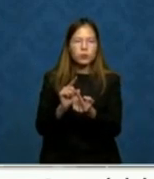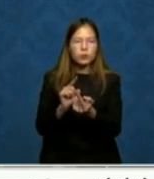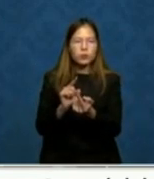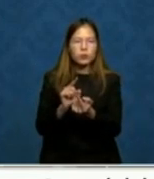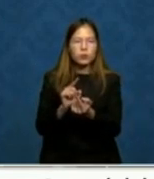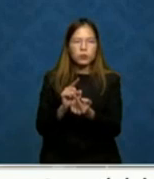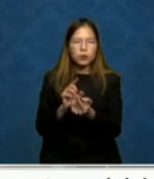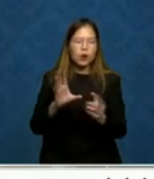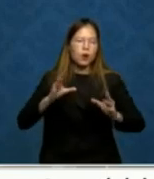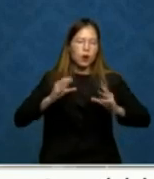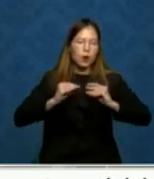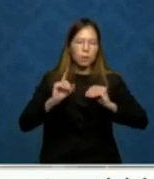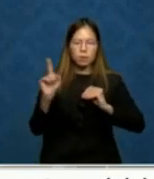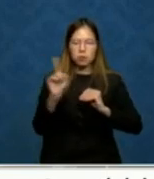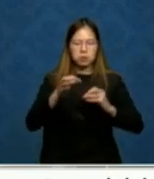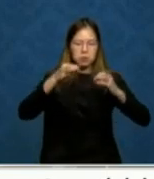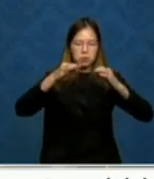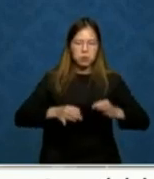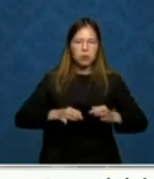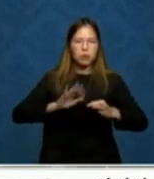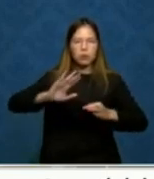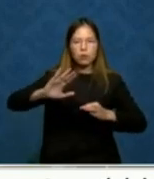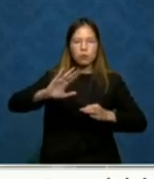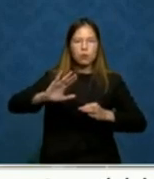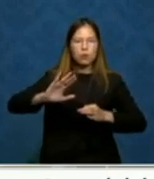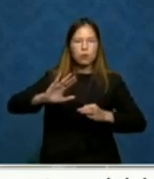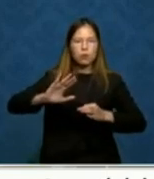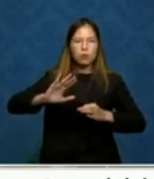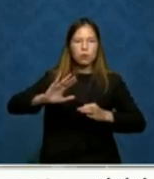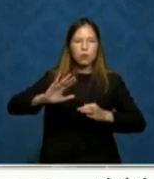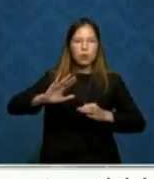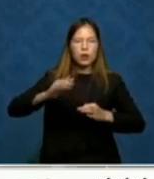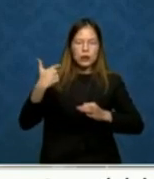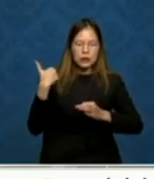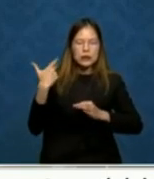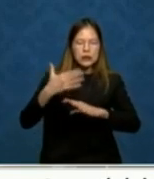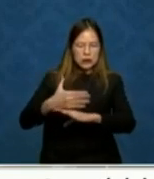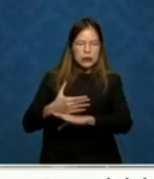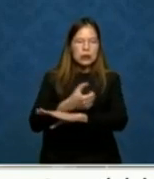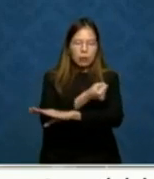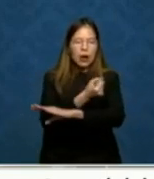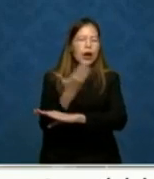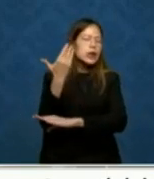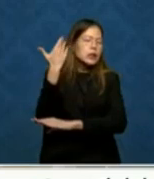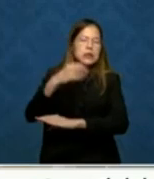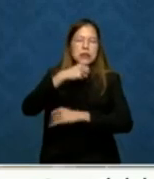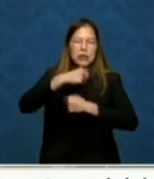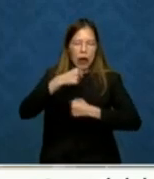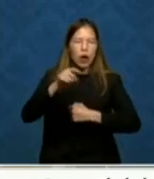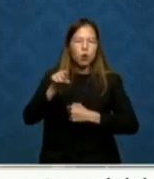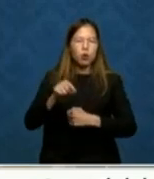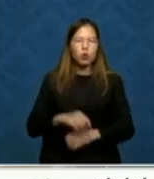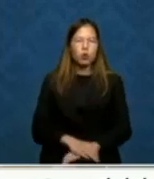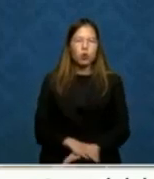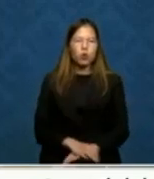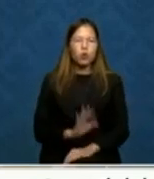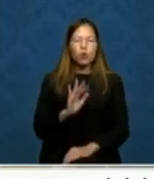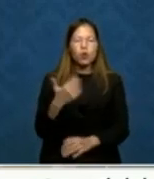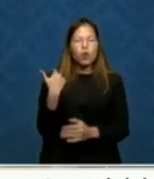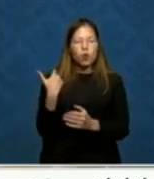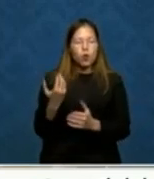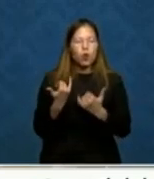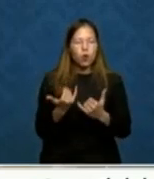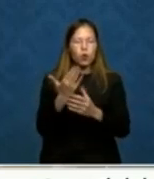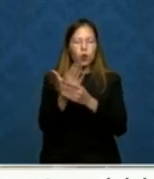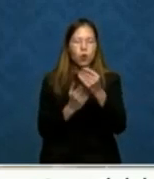และน้อมรับมติจากอดีตพรรคที่ผมเคยอยู่และผมขอแสดงต่อสภา